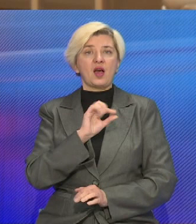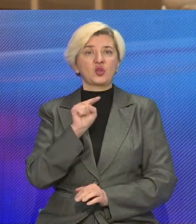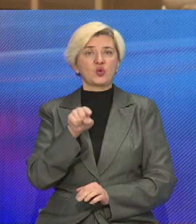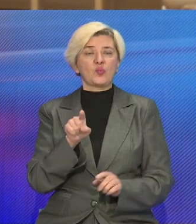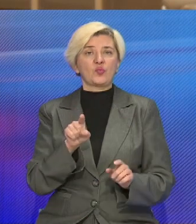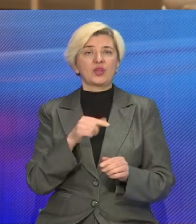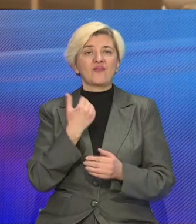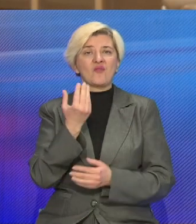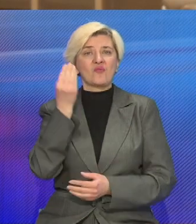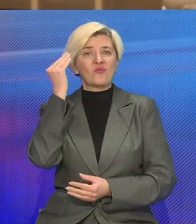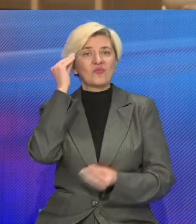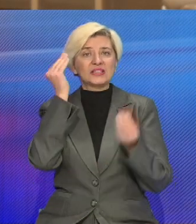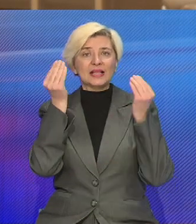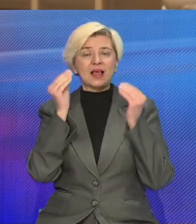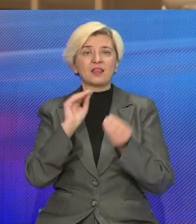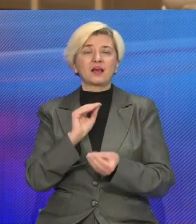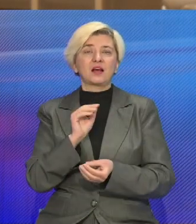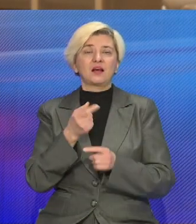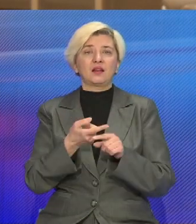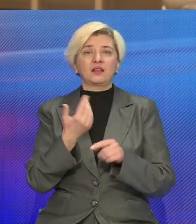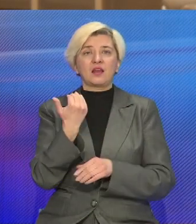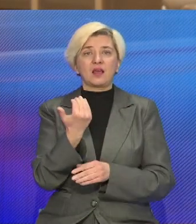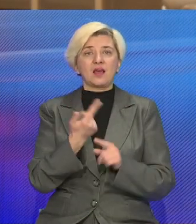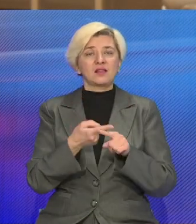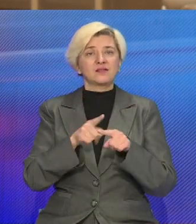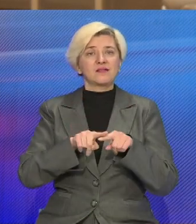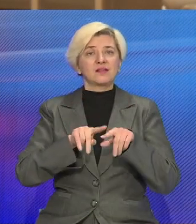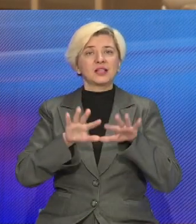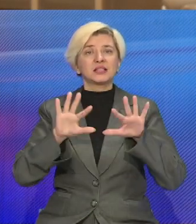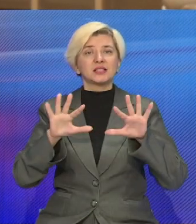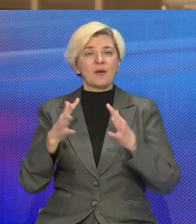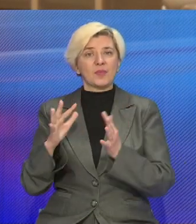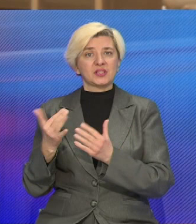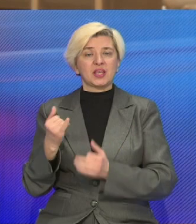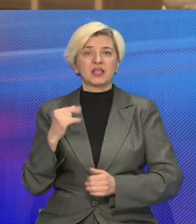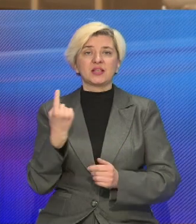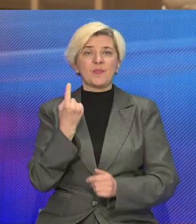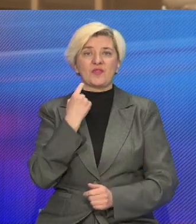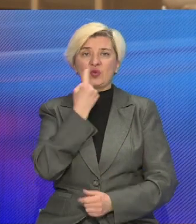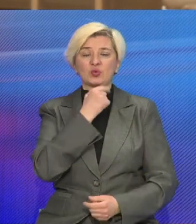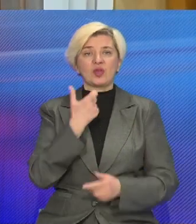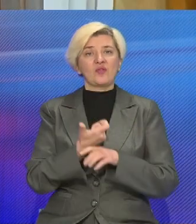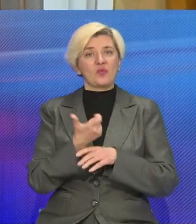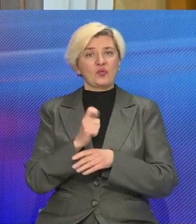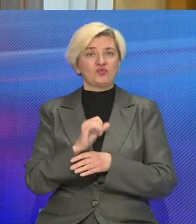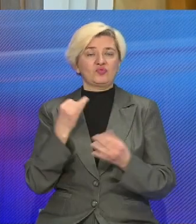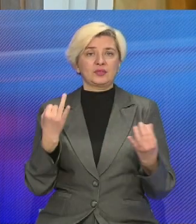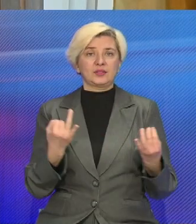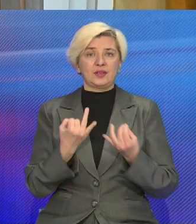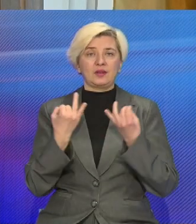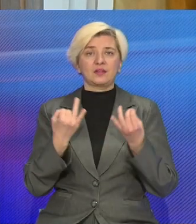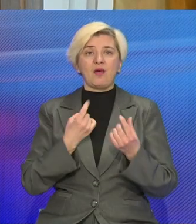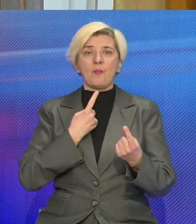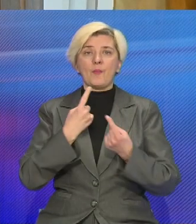его взглядах вот на эти события, из первых уст, это всегда очень интересно. Беседа прошла